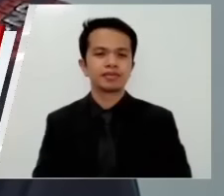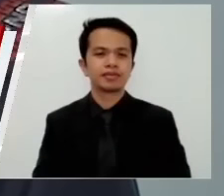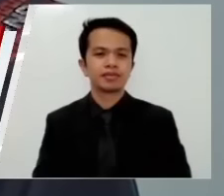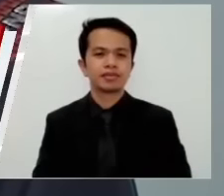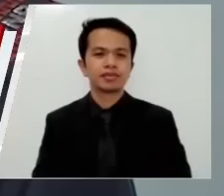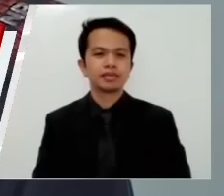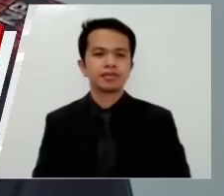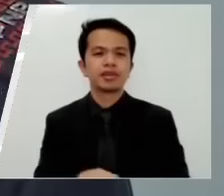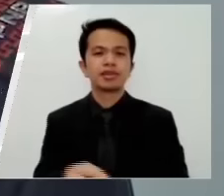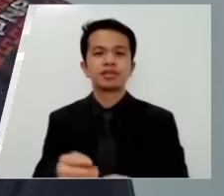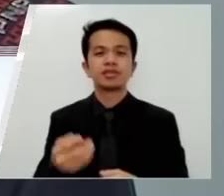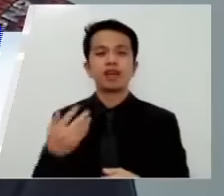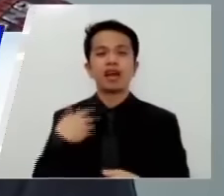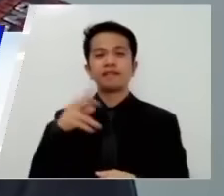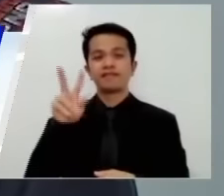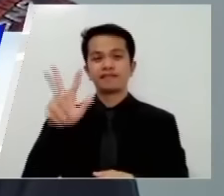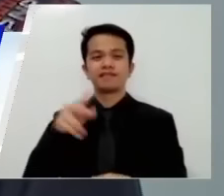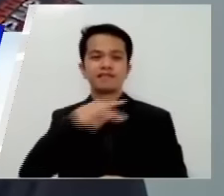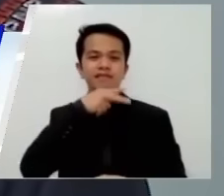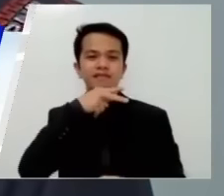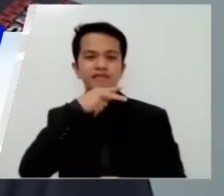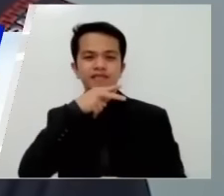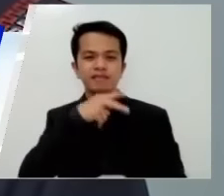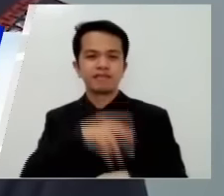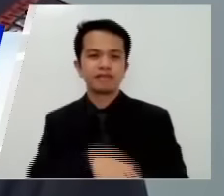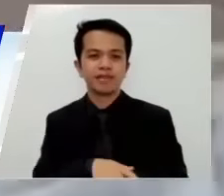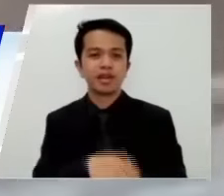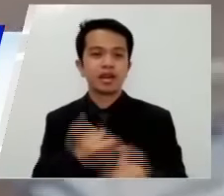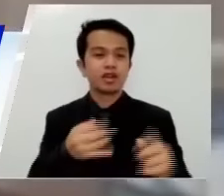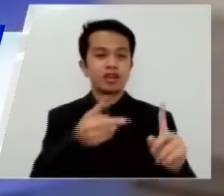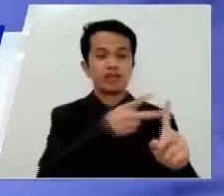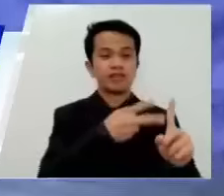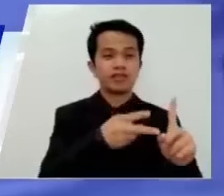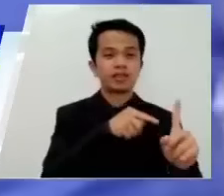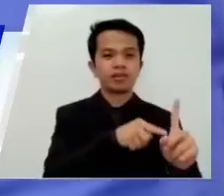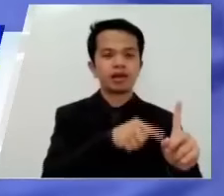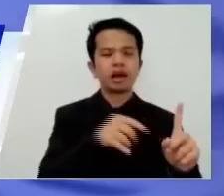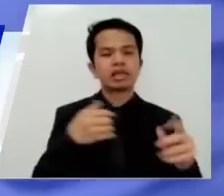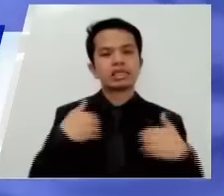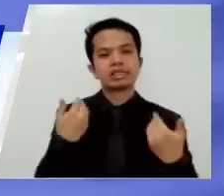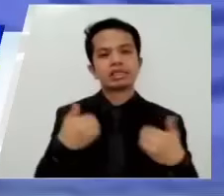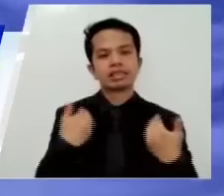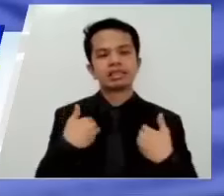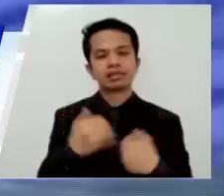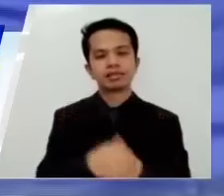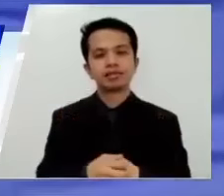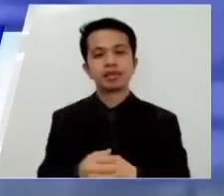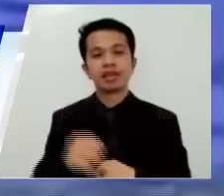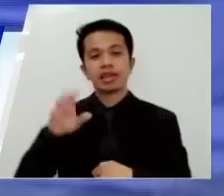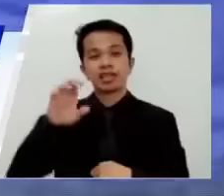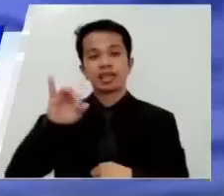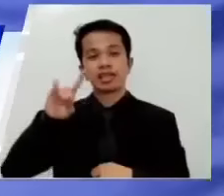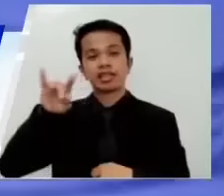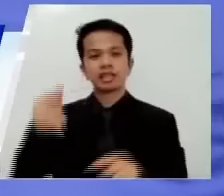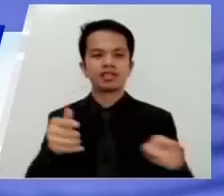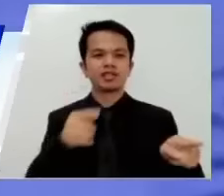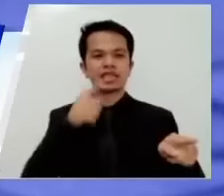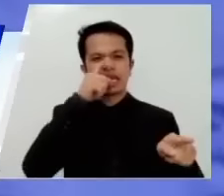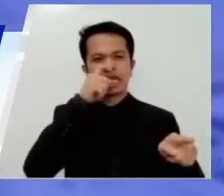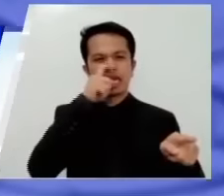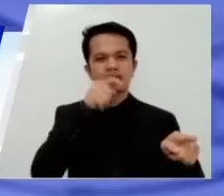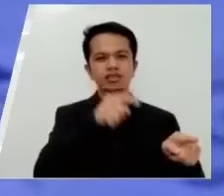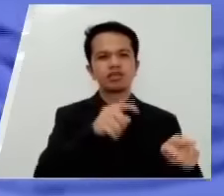3 suspect dyan sa rape na yan. Tapos ang biktima ko? Ang biktima ay minor. Ayon sa CIDG, ang biktima ay 7 taong gulang niyang kapatid.